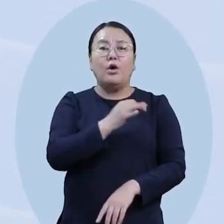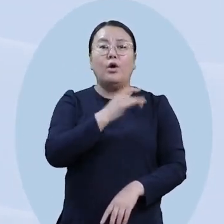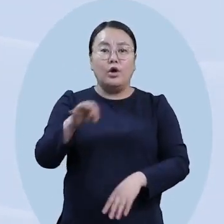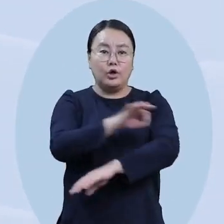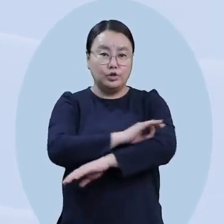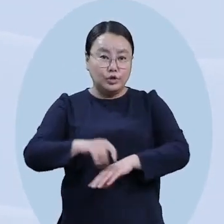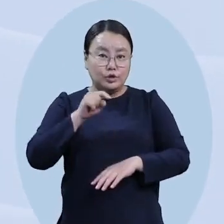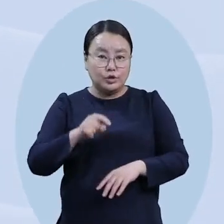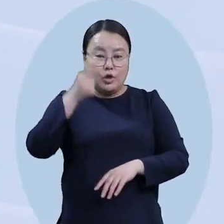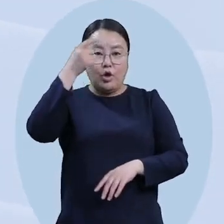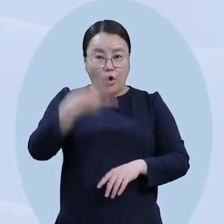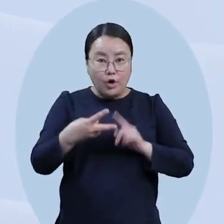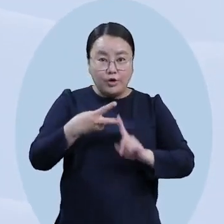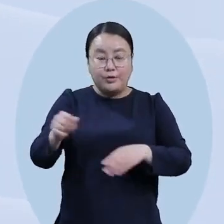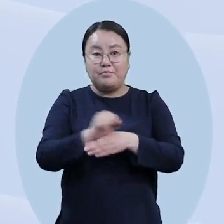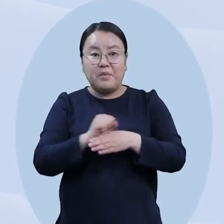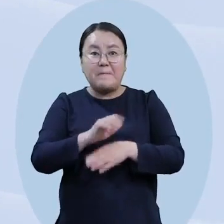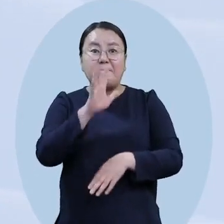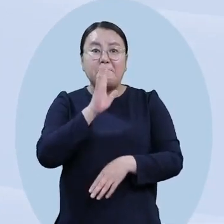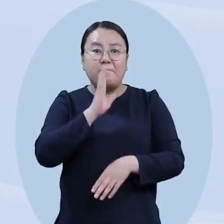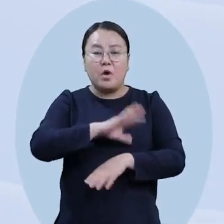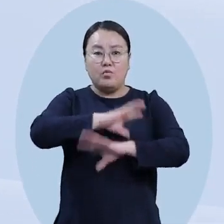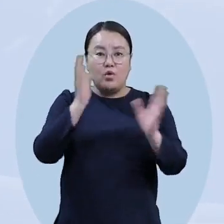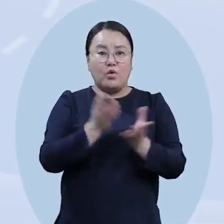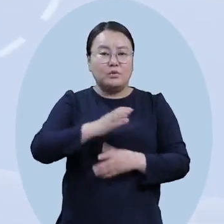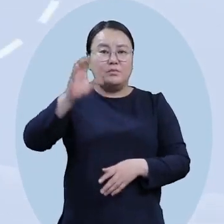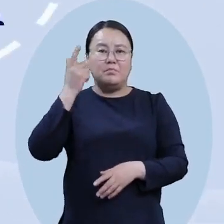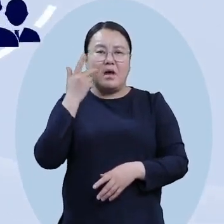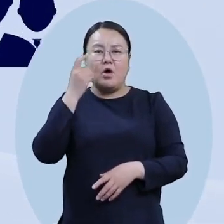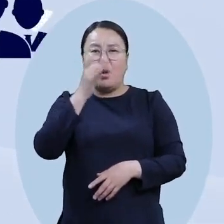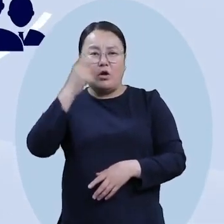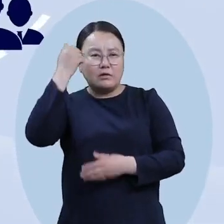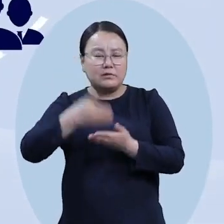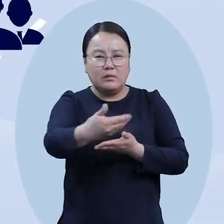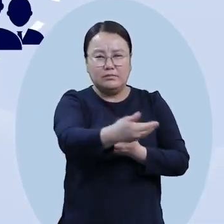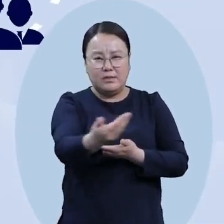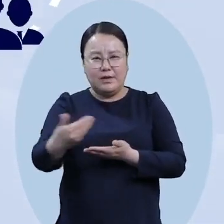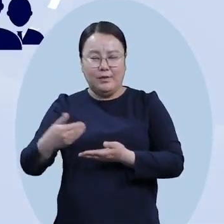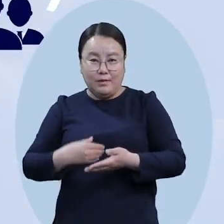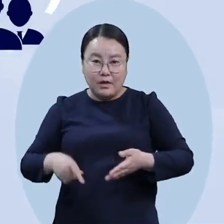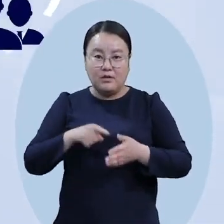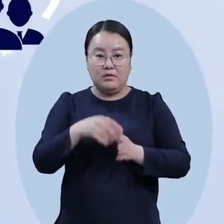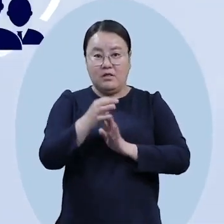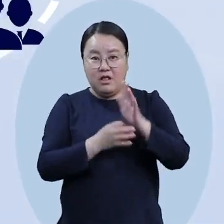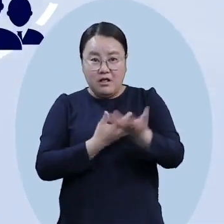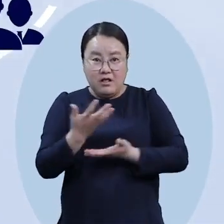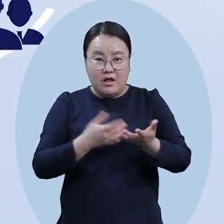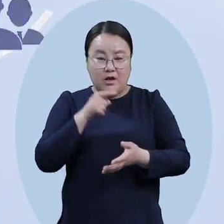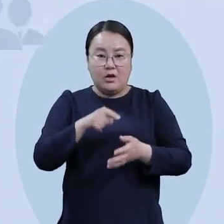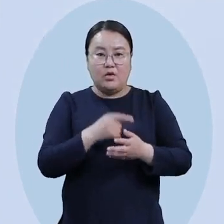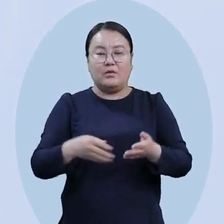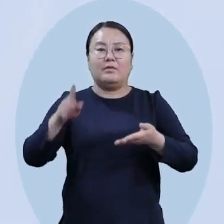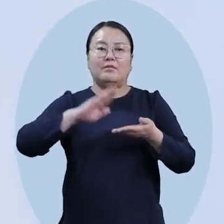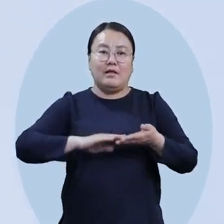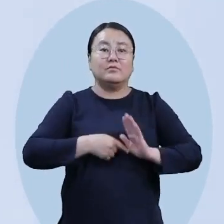байнгын хороо төслийг 2 дахь хэлэлцүүлэгт бэлтгэхдээ бусад байнгын хороодын санал дүгнэлтийг нэгтгэн хэлэлцэж, санал дүгнэлтэд нэгдсэн